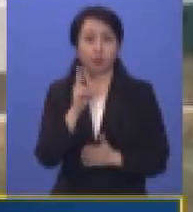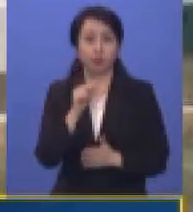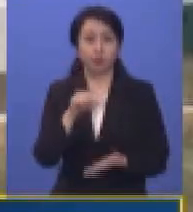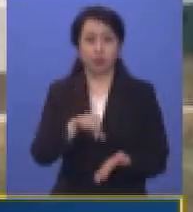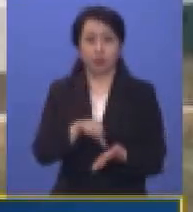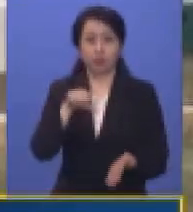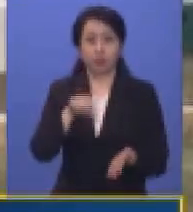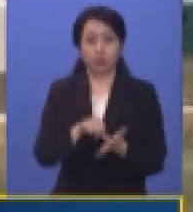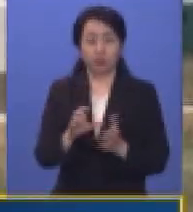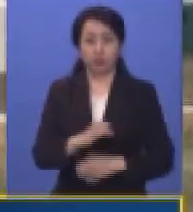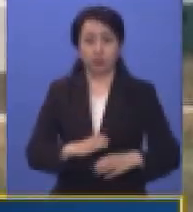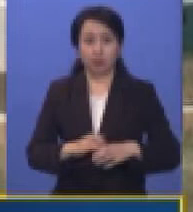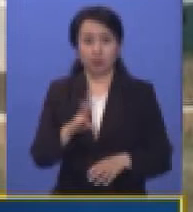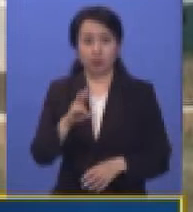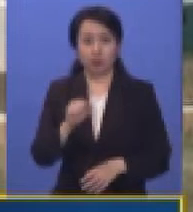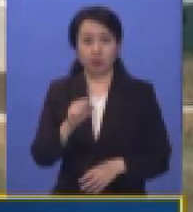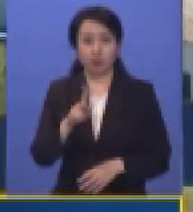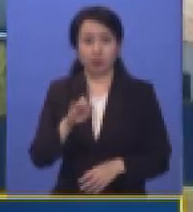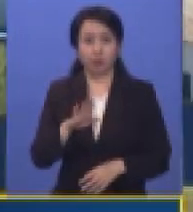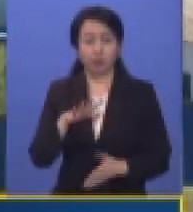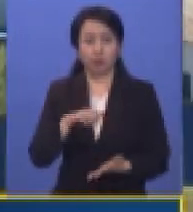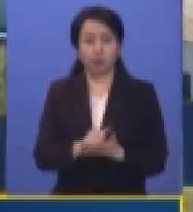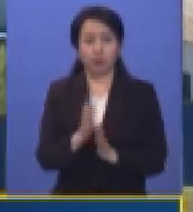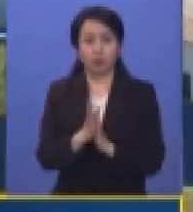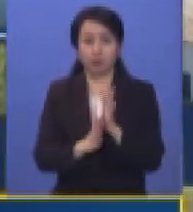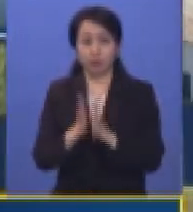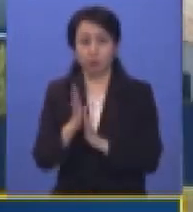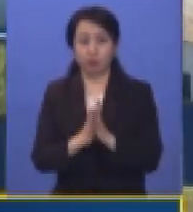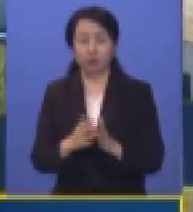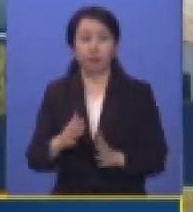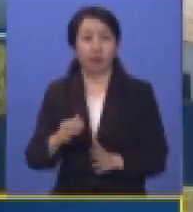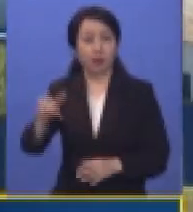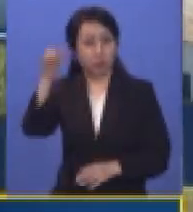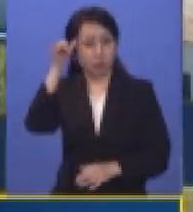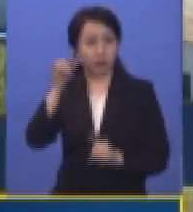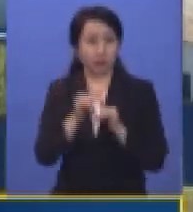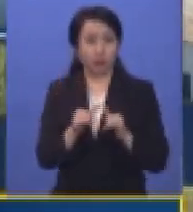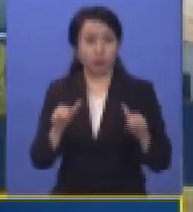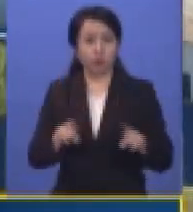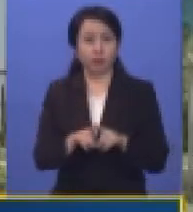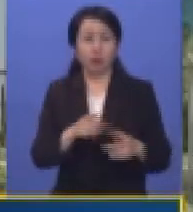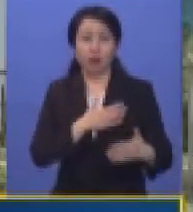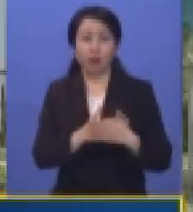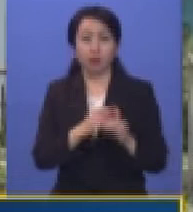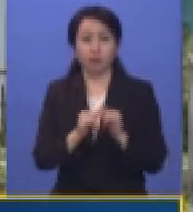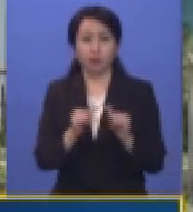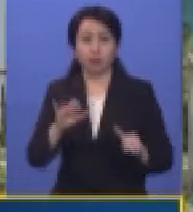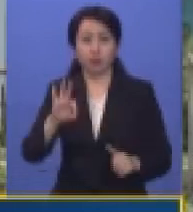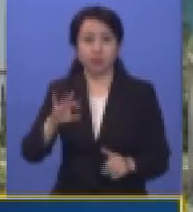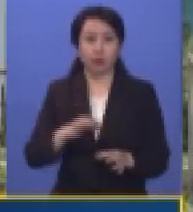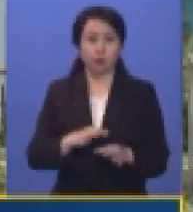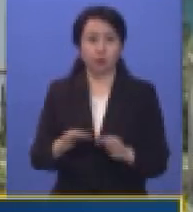высокие показатели. Представители компании «Намыс» занимаются растениеводством и животноводством, а также активно